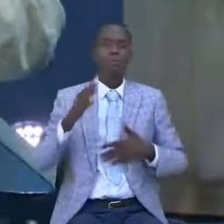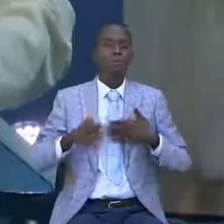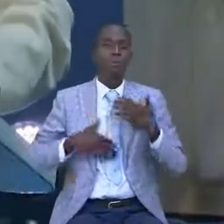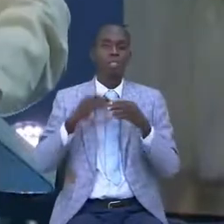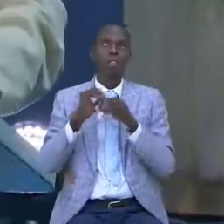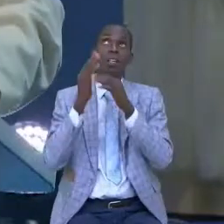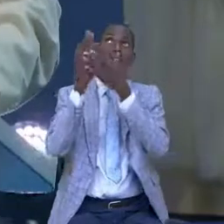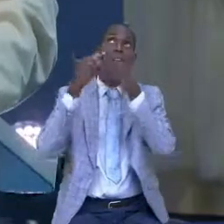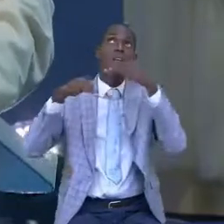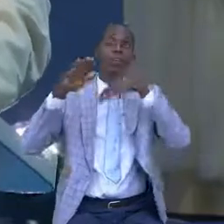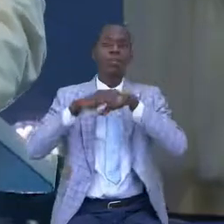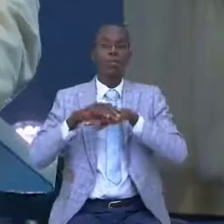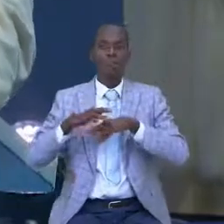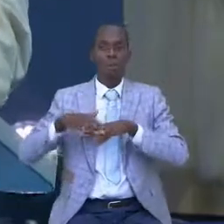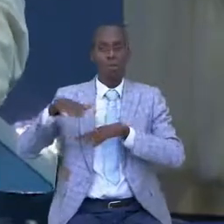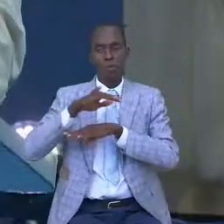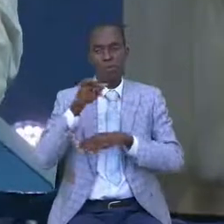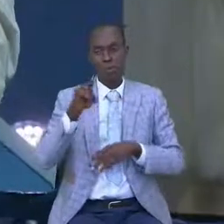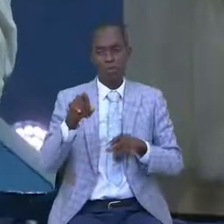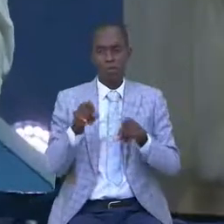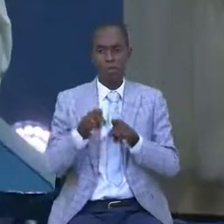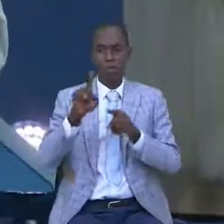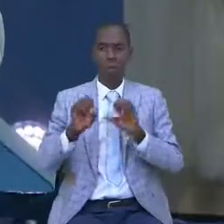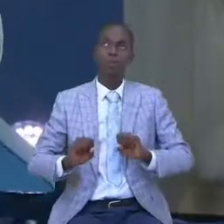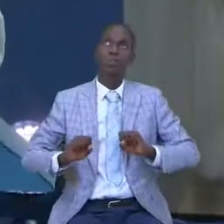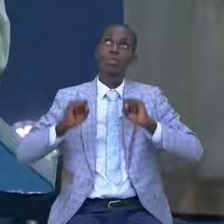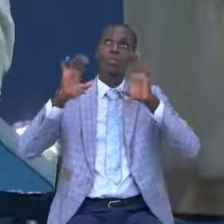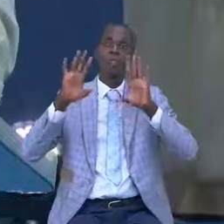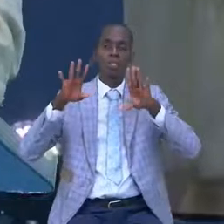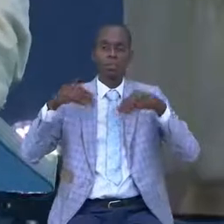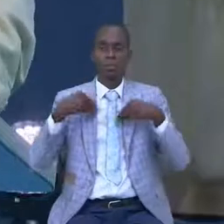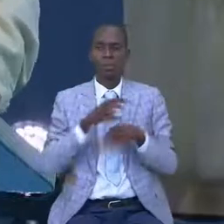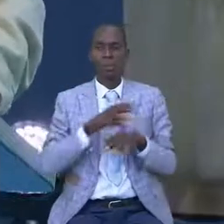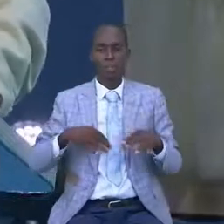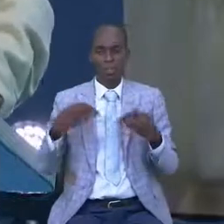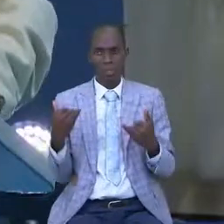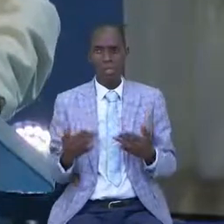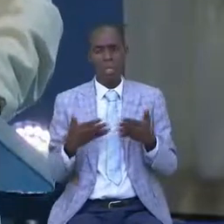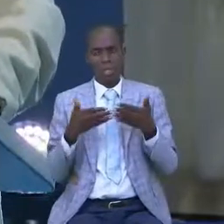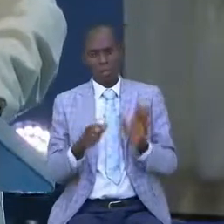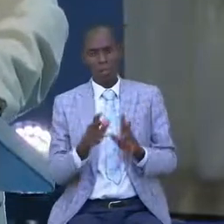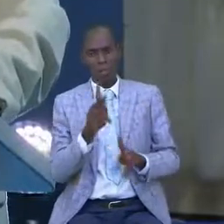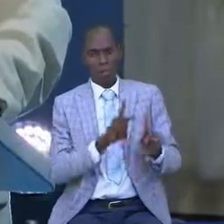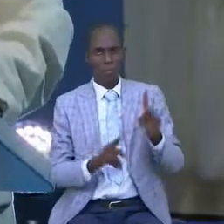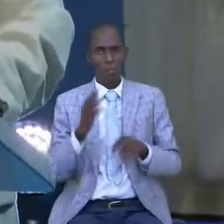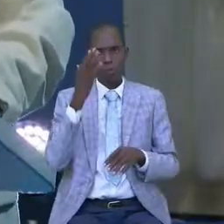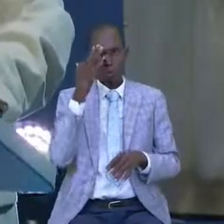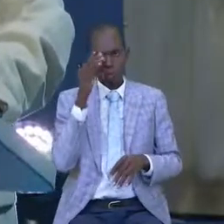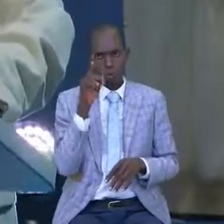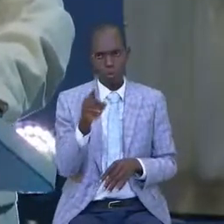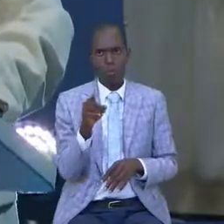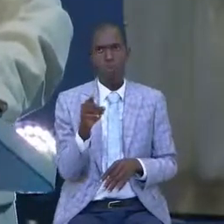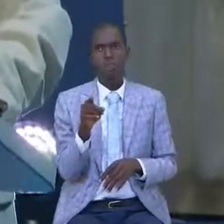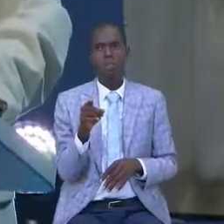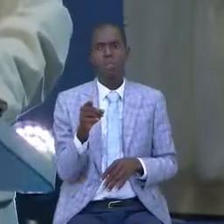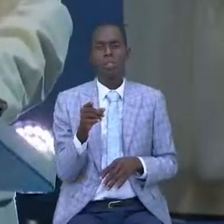que vos problèmes soit réglé aujourd'hui. Il y a la joie aussi au ciel pour tous ceux qui